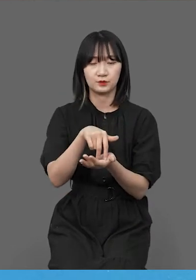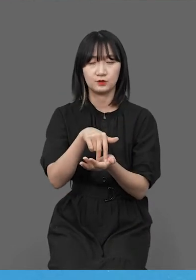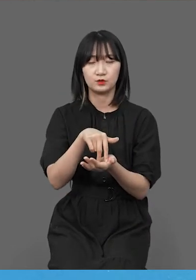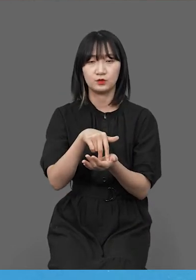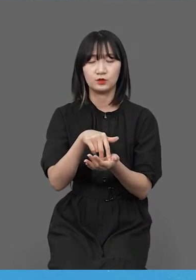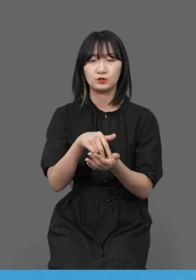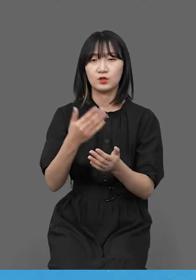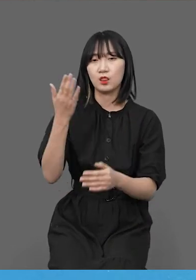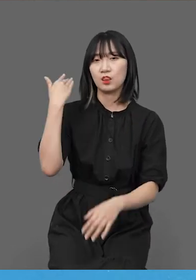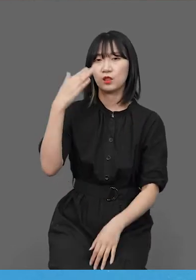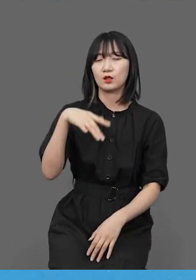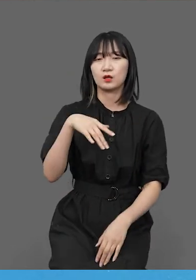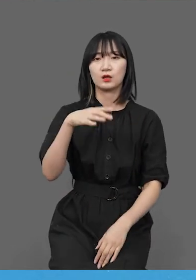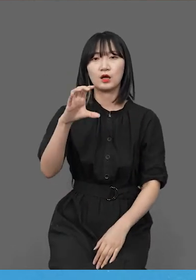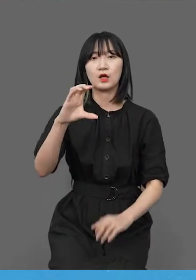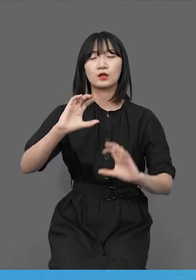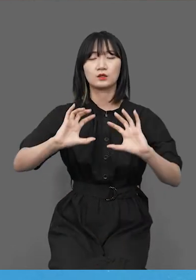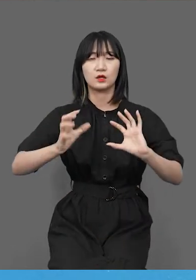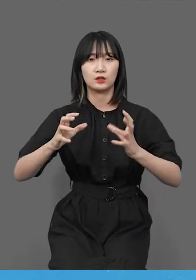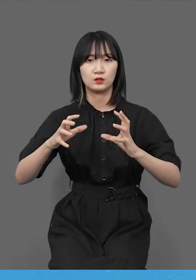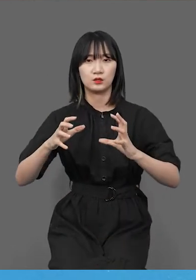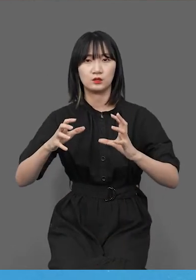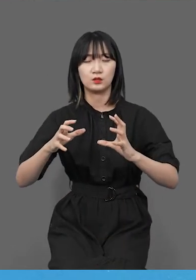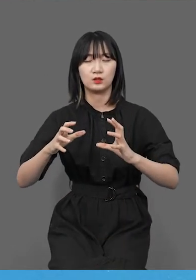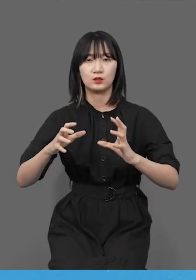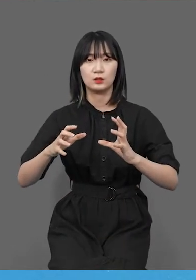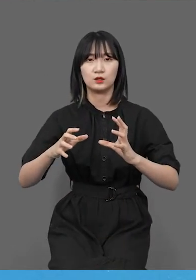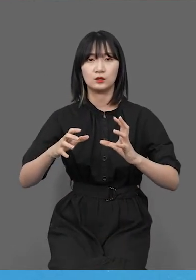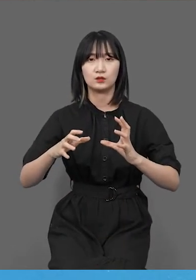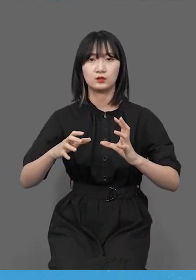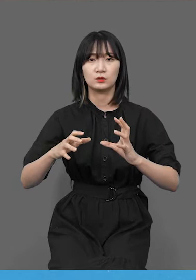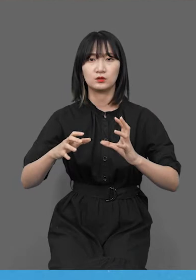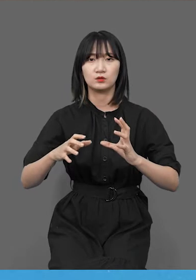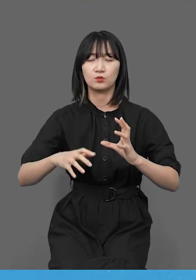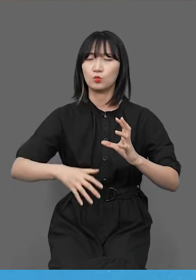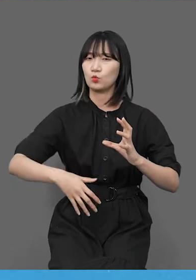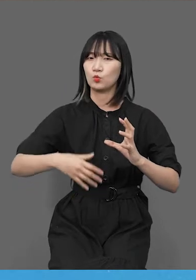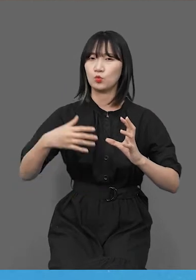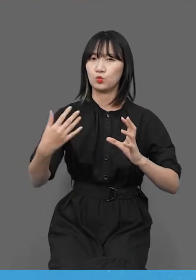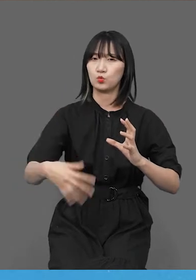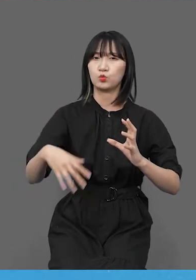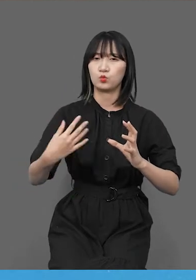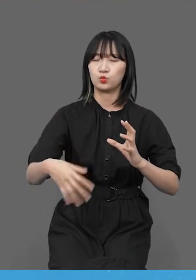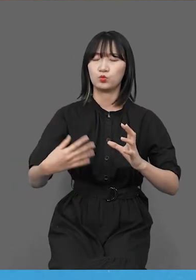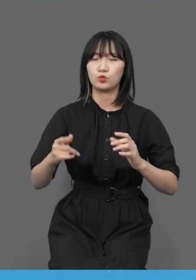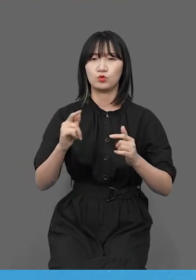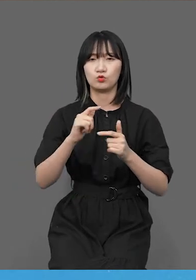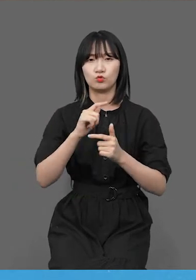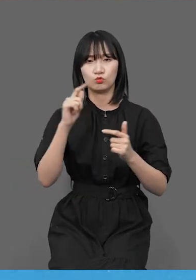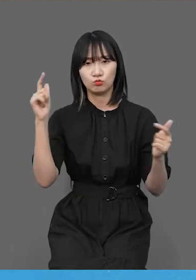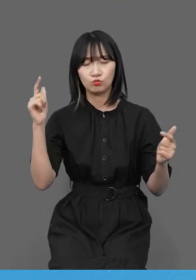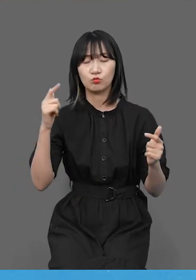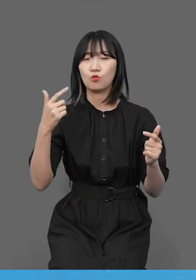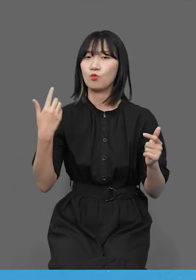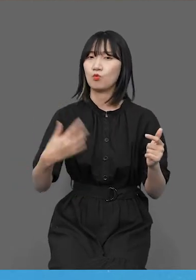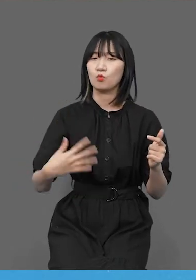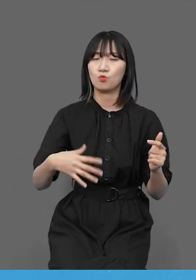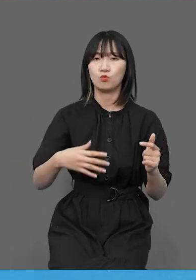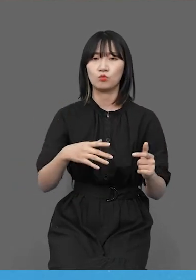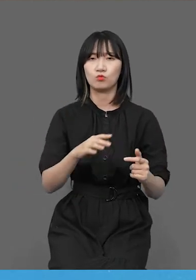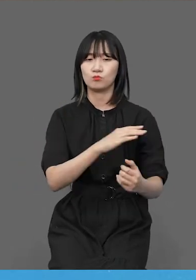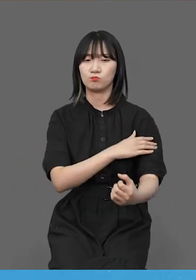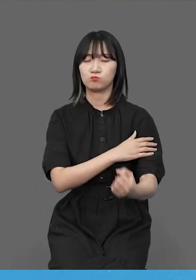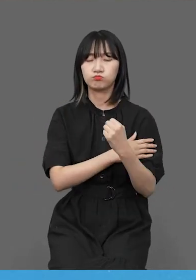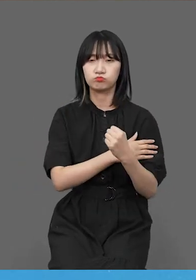저분은 이제 카나다의 그 아주 베테랑 저명한 정말 최고